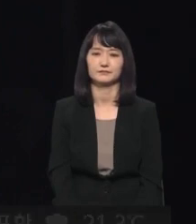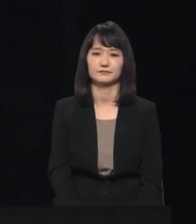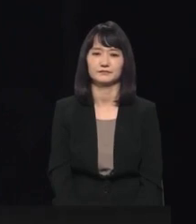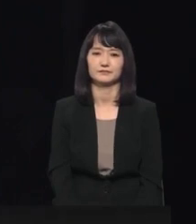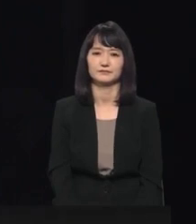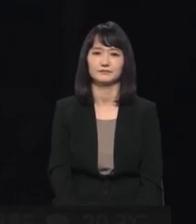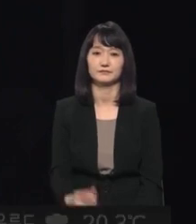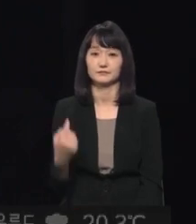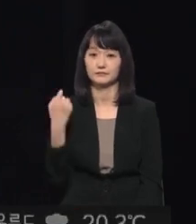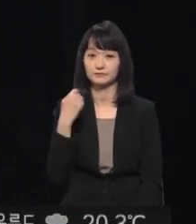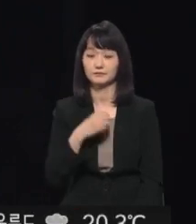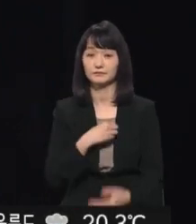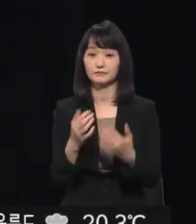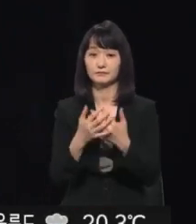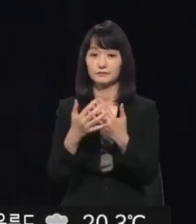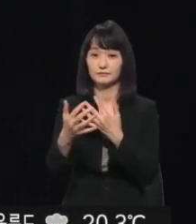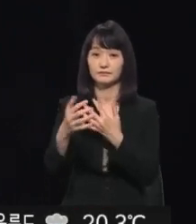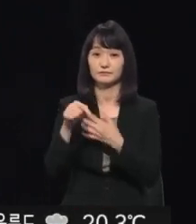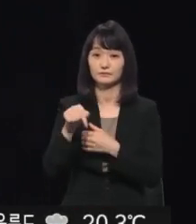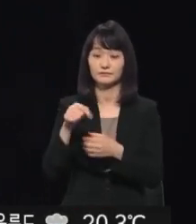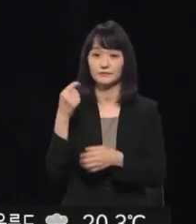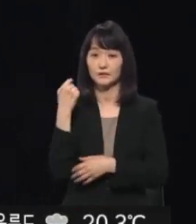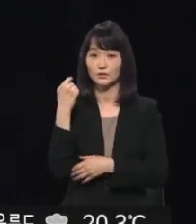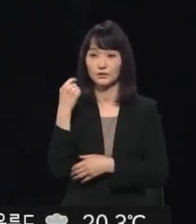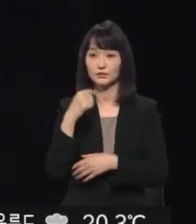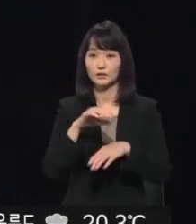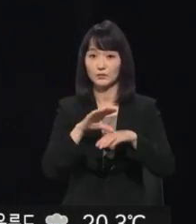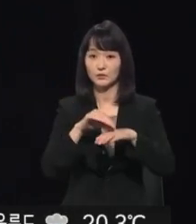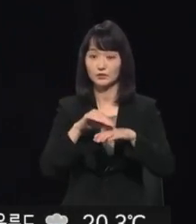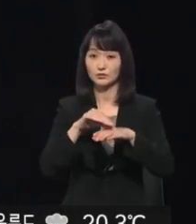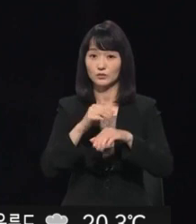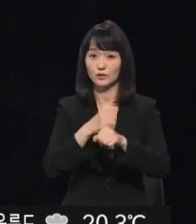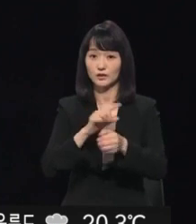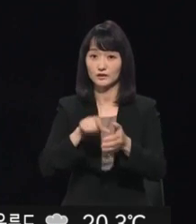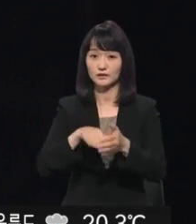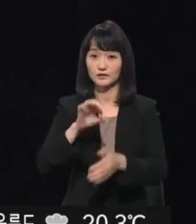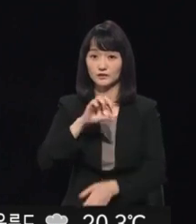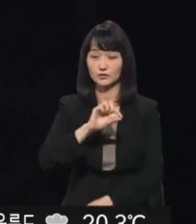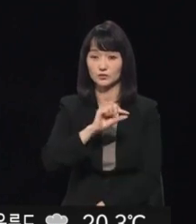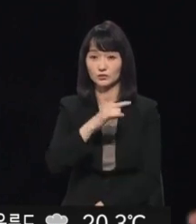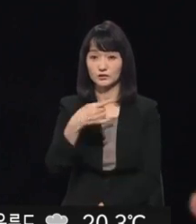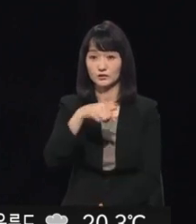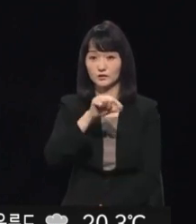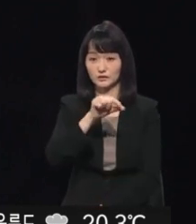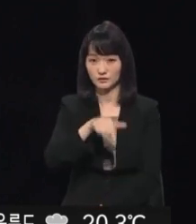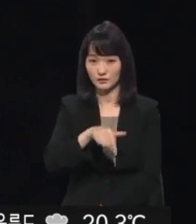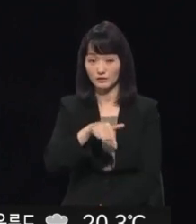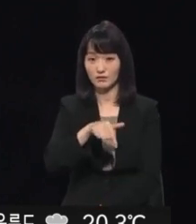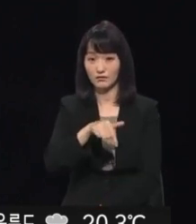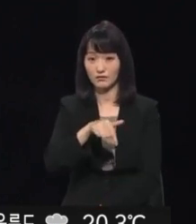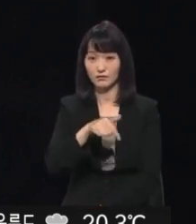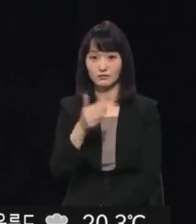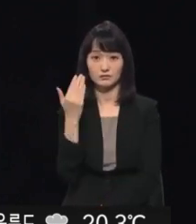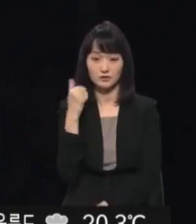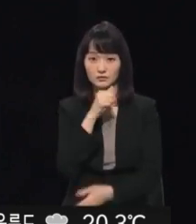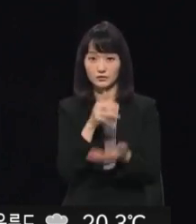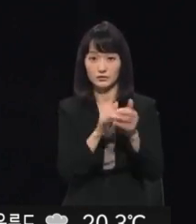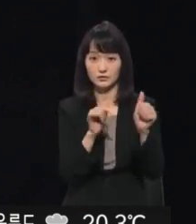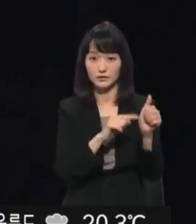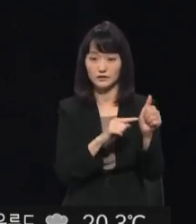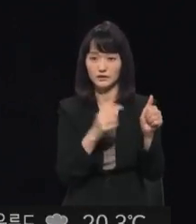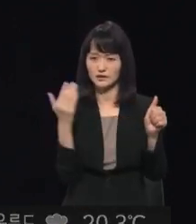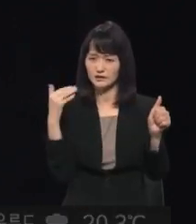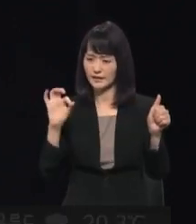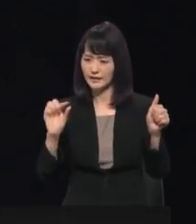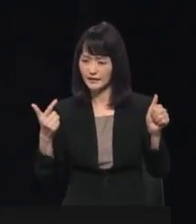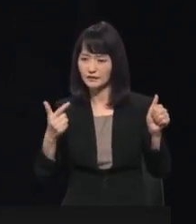어제 총장 얘기 했는데요 사실 어제 저희가 방송중에 윤희석 전 대변인이 어 이전에 안천 수원이